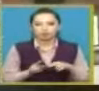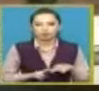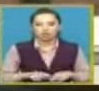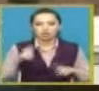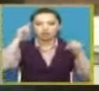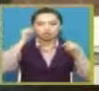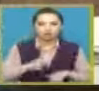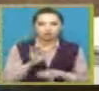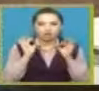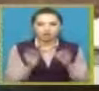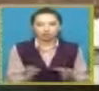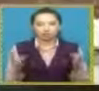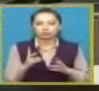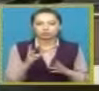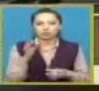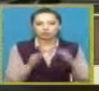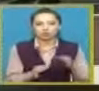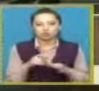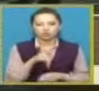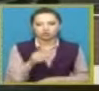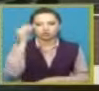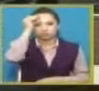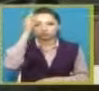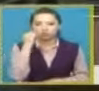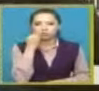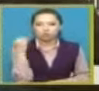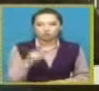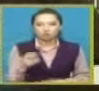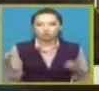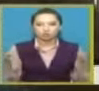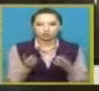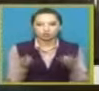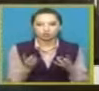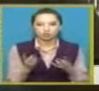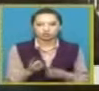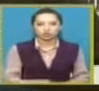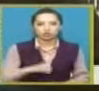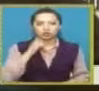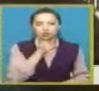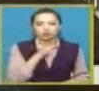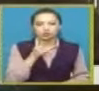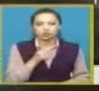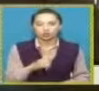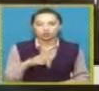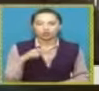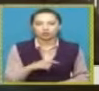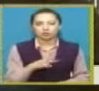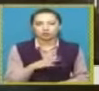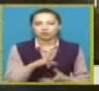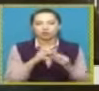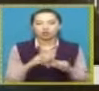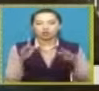қабылдау судьялардан жоғары біліктілікті талап етеді. Облыстық соттың төрағасы Нұрсерік Кәрімұлы биыл бұл талаптың үдесінен шыға алмай, істі үстіртін